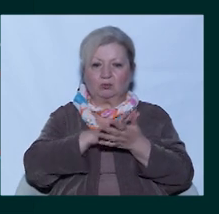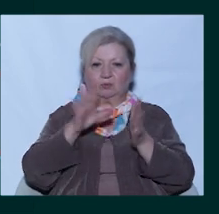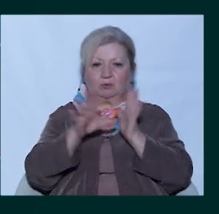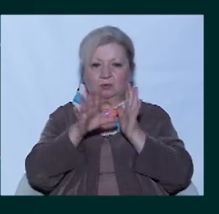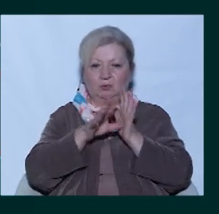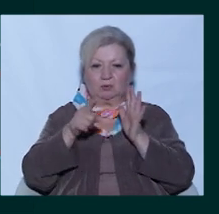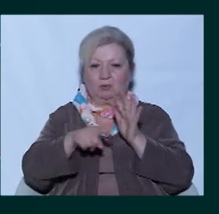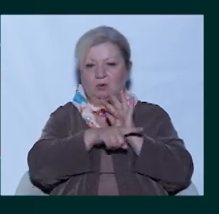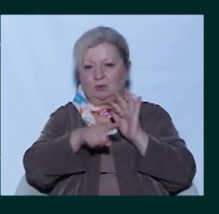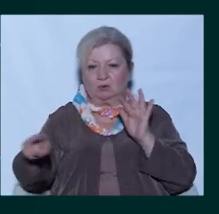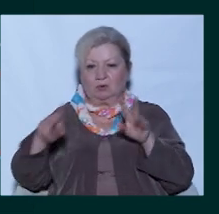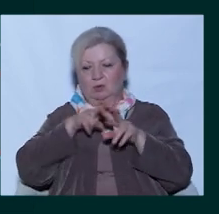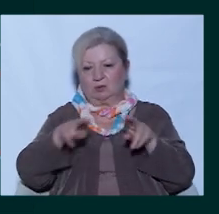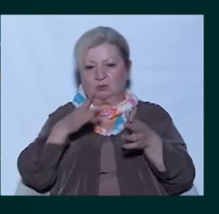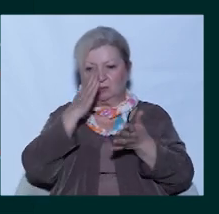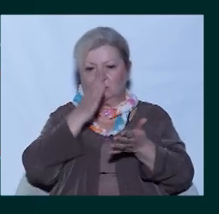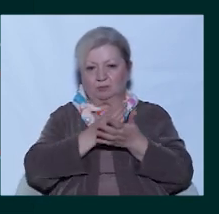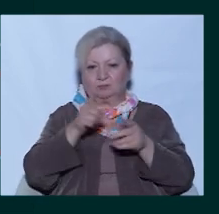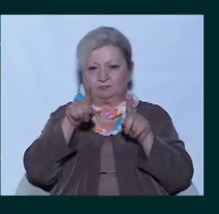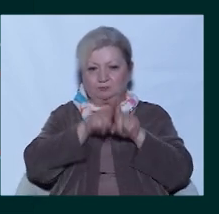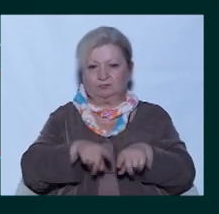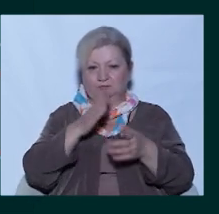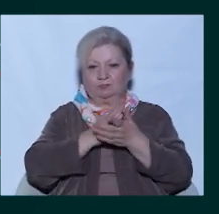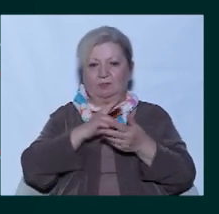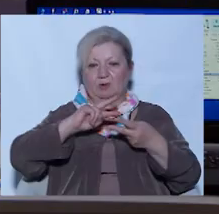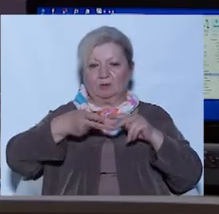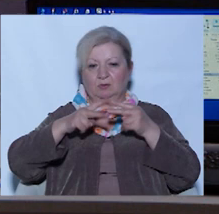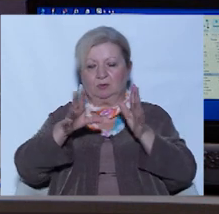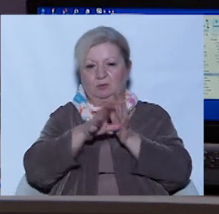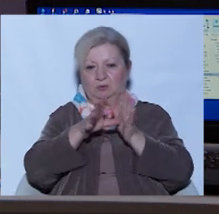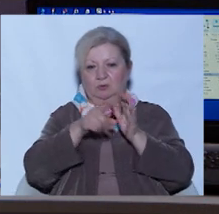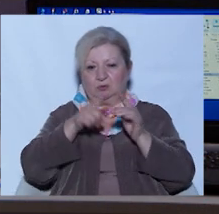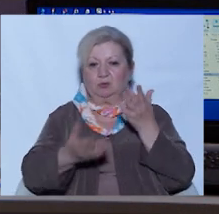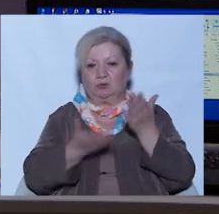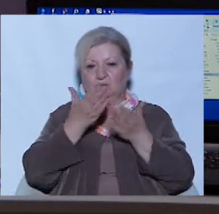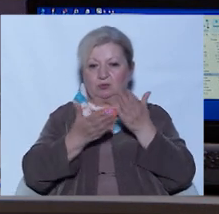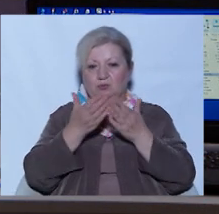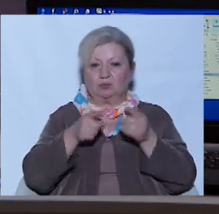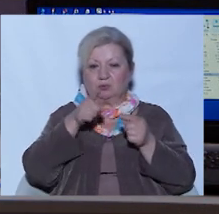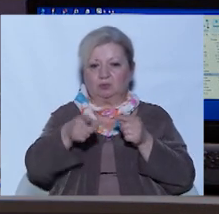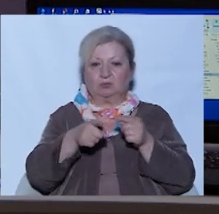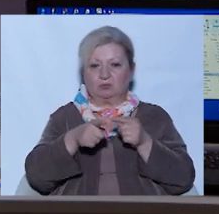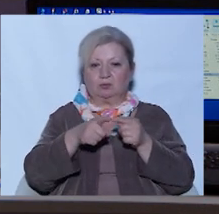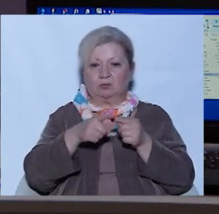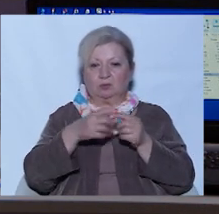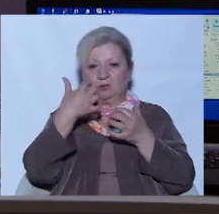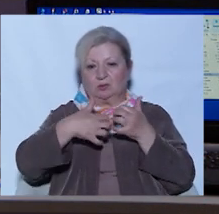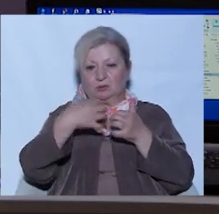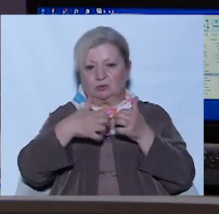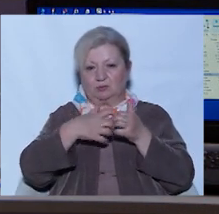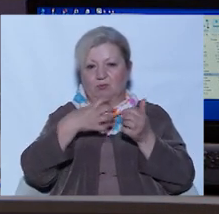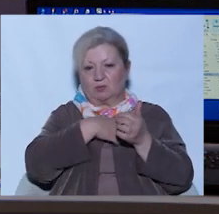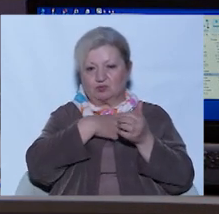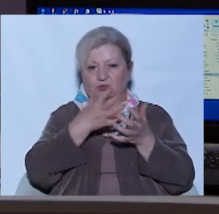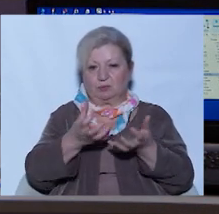რომელიც დროის განმავლობაში არის ერთნაირი და აქვე გვაქვს ცვლადი დენი. თუ ჩვენ მის საშუალო მნიშვნელობას